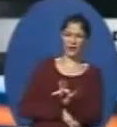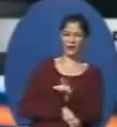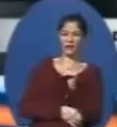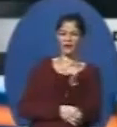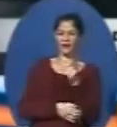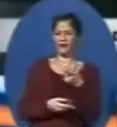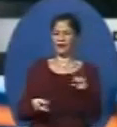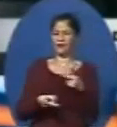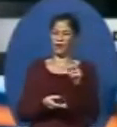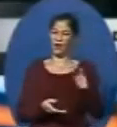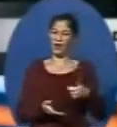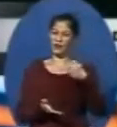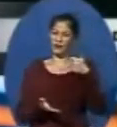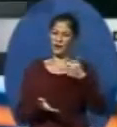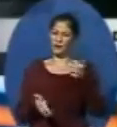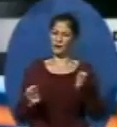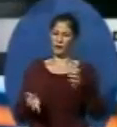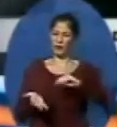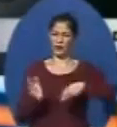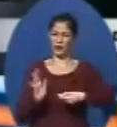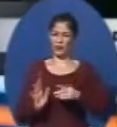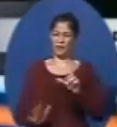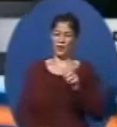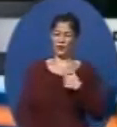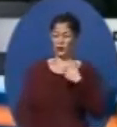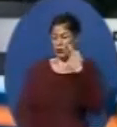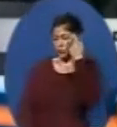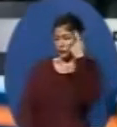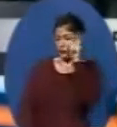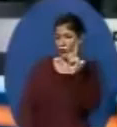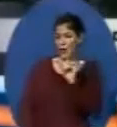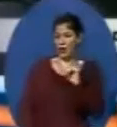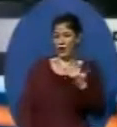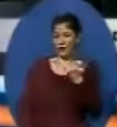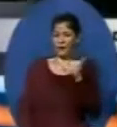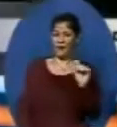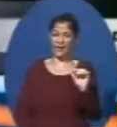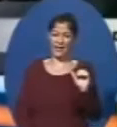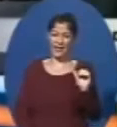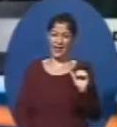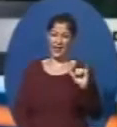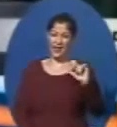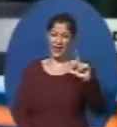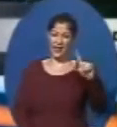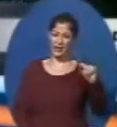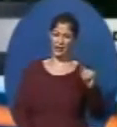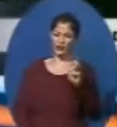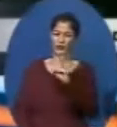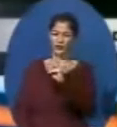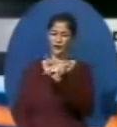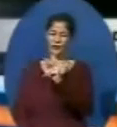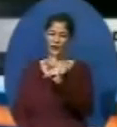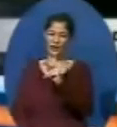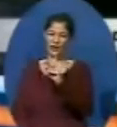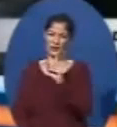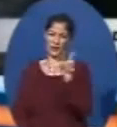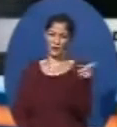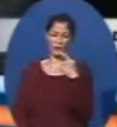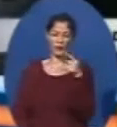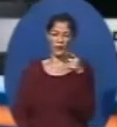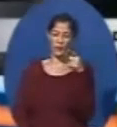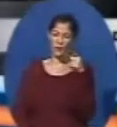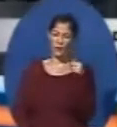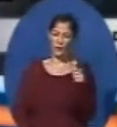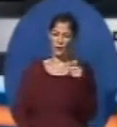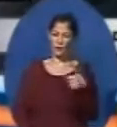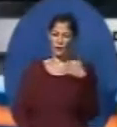המשפטים וכולי וכולי, אבל... אני רואה אפשרות שאילת שקד כן תרצה חנינה, אבל צריך להתגבר על רובי ריבלין. רובי ריבלין לא